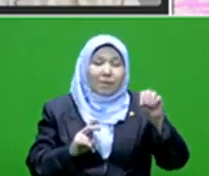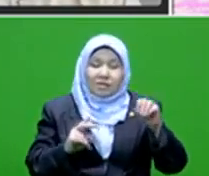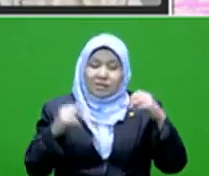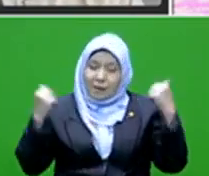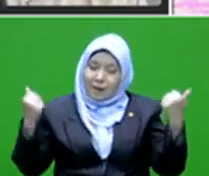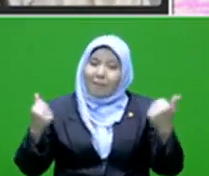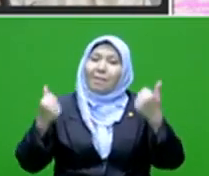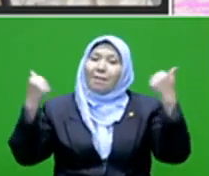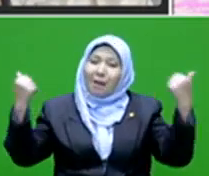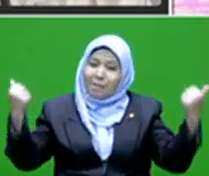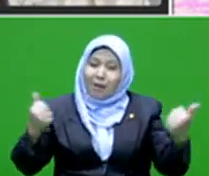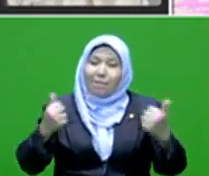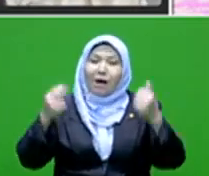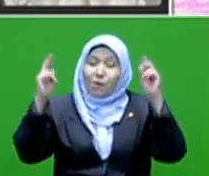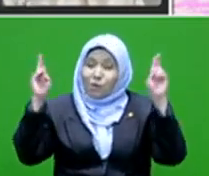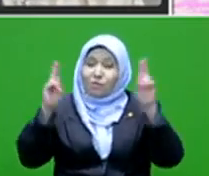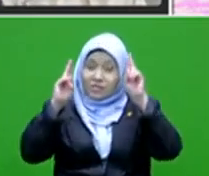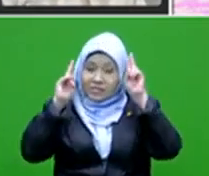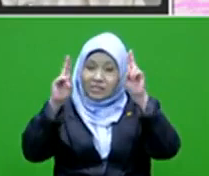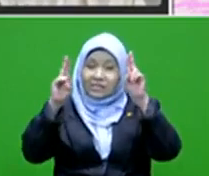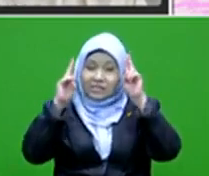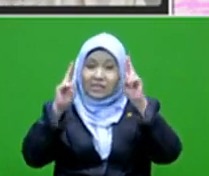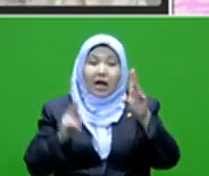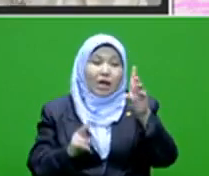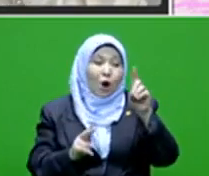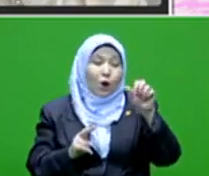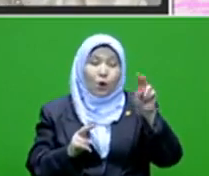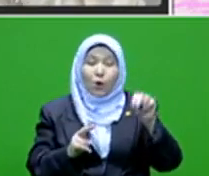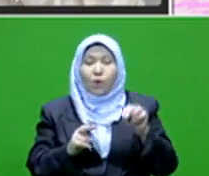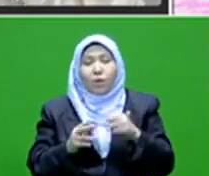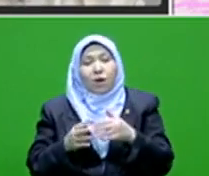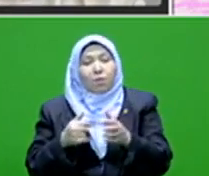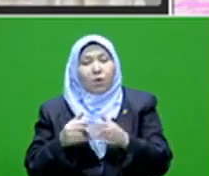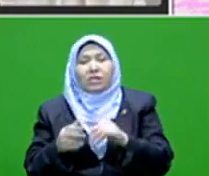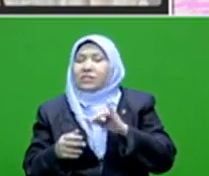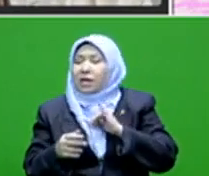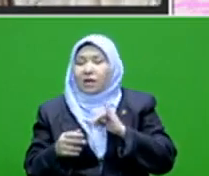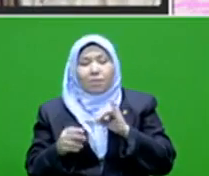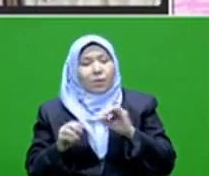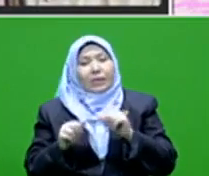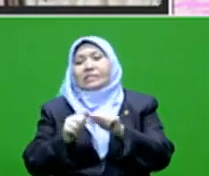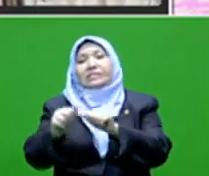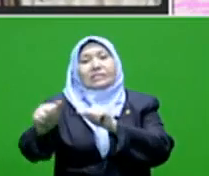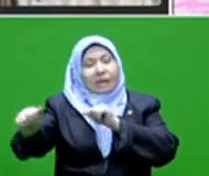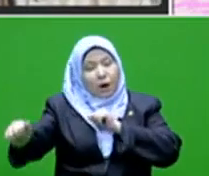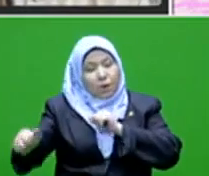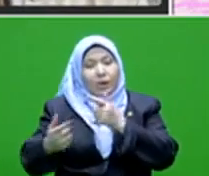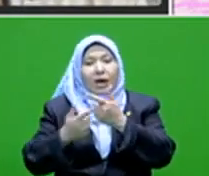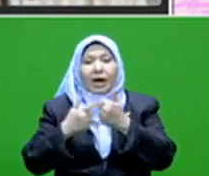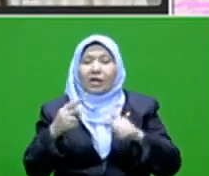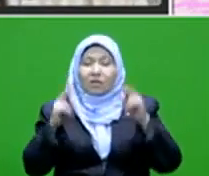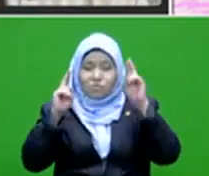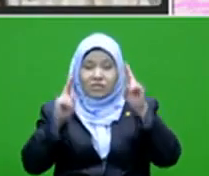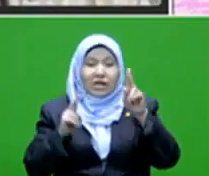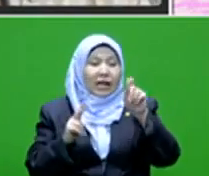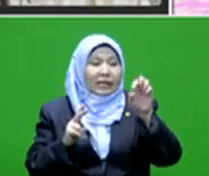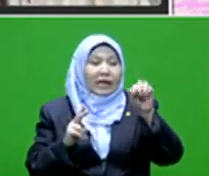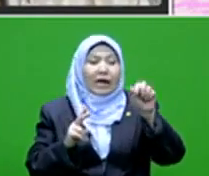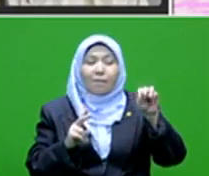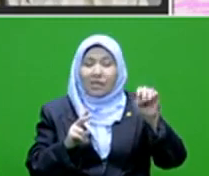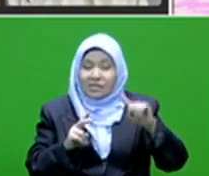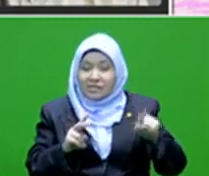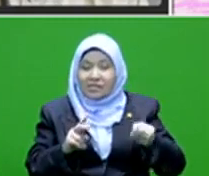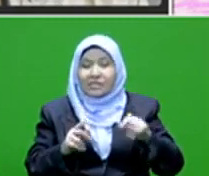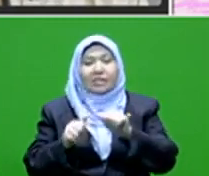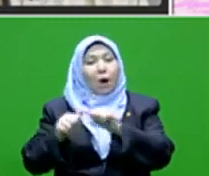mengalu-alukan kehadiran Ustaz Don ya, walaupun kita tak dapatlah Ustaz. Saya pun jauh daripada Ustaz Tirmizi. Ustaz Tirmizi jauh daripada